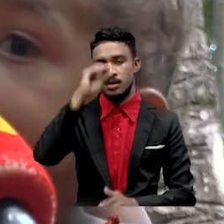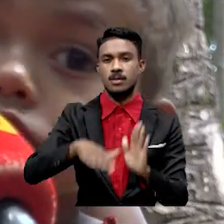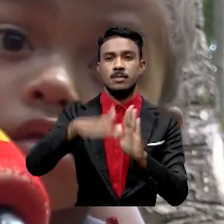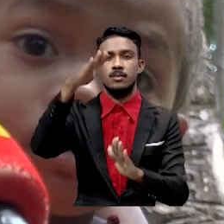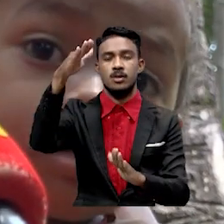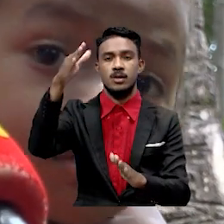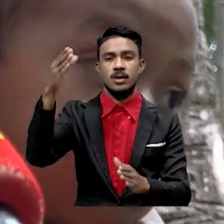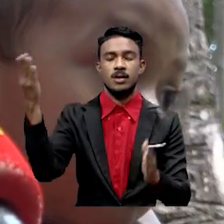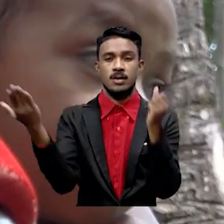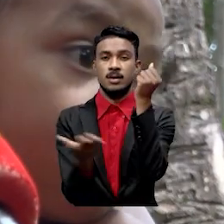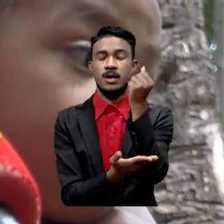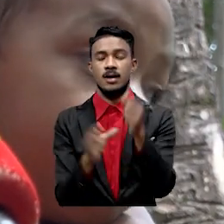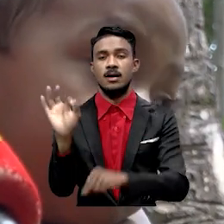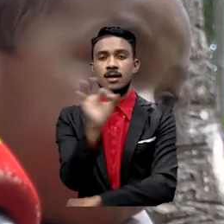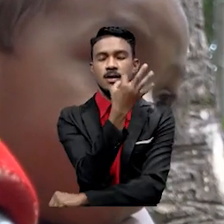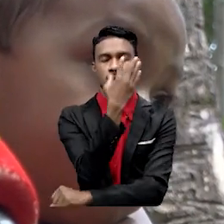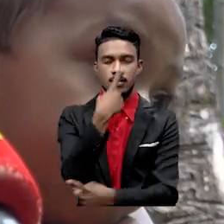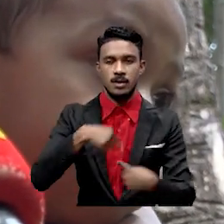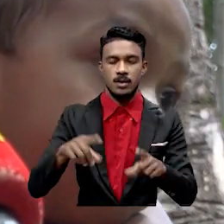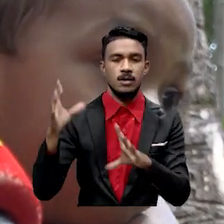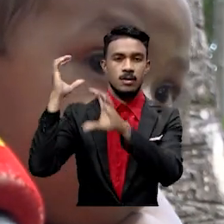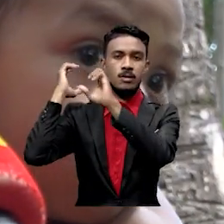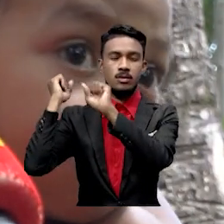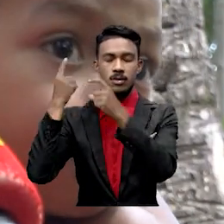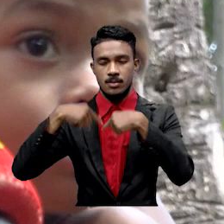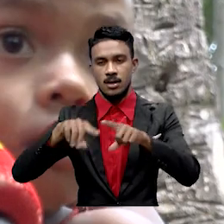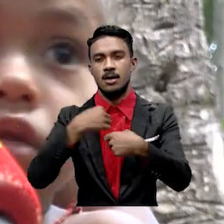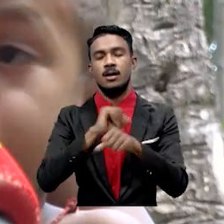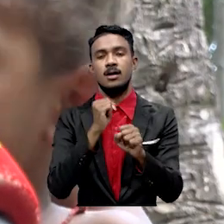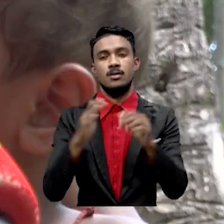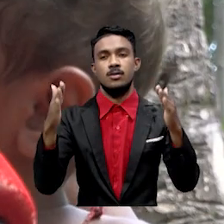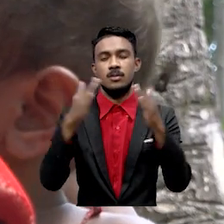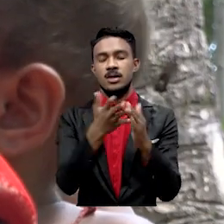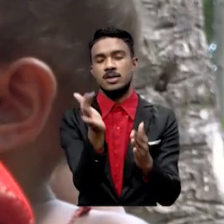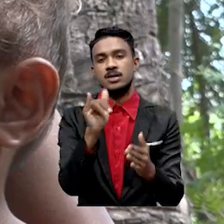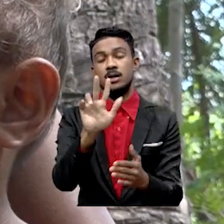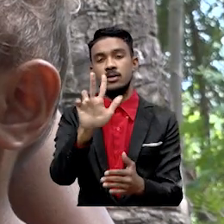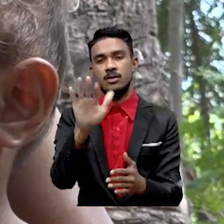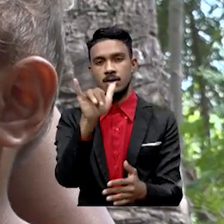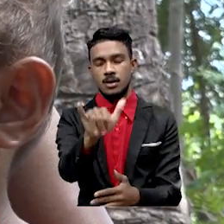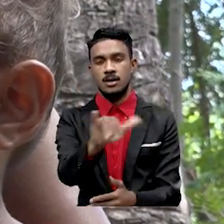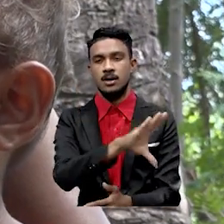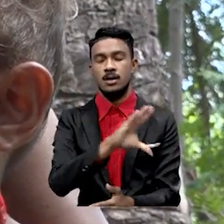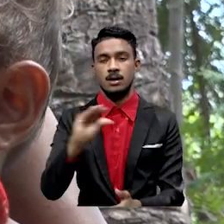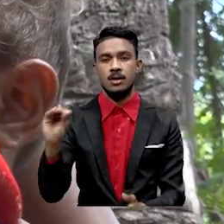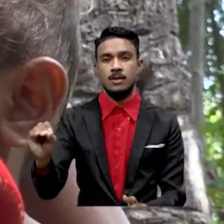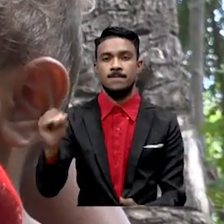lali nia mania mau ne ta nia lali mai am halo tu mane basar nahiran hela. Poste